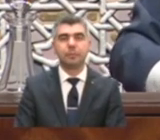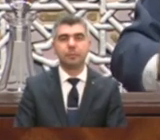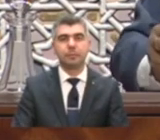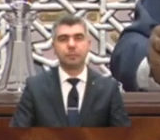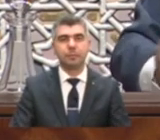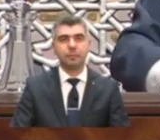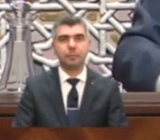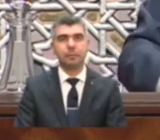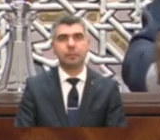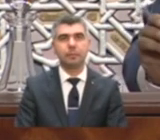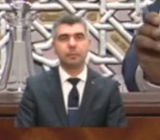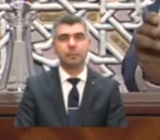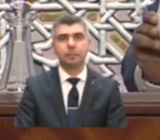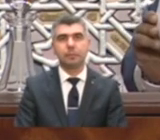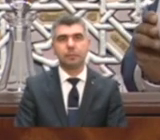السؤال الآخر ديالنا